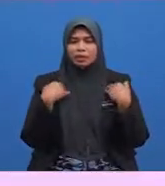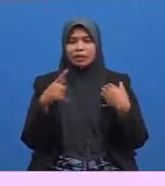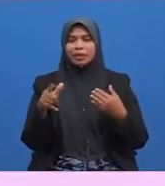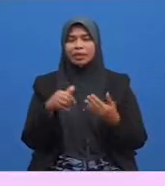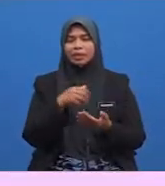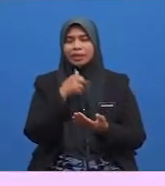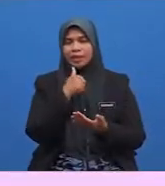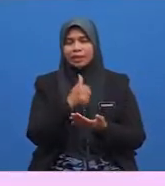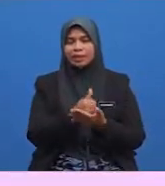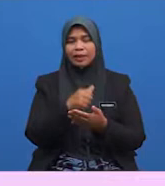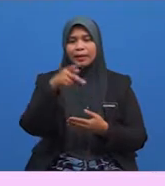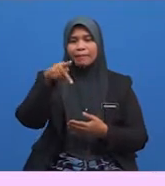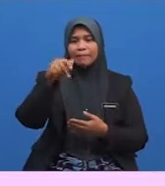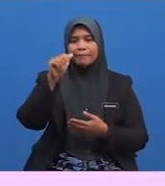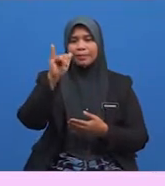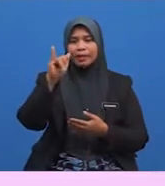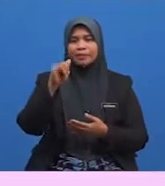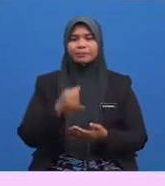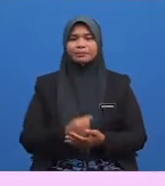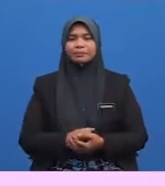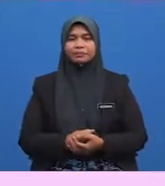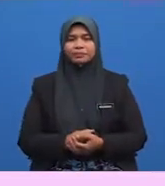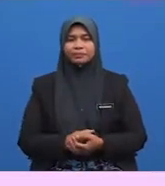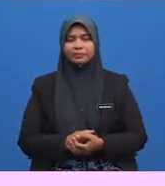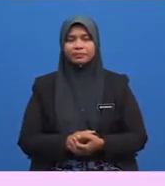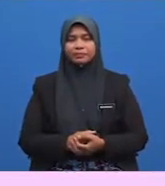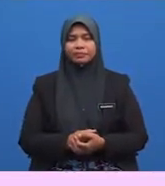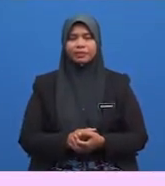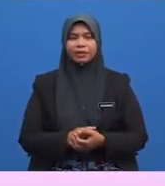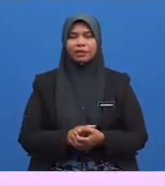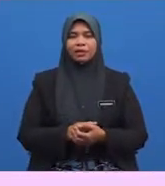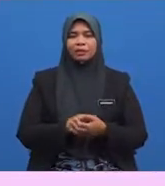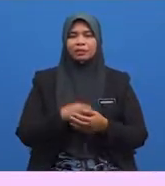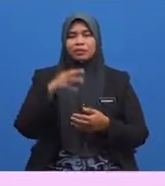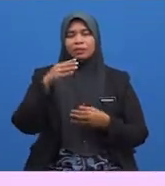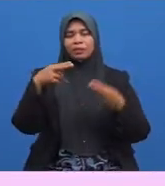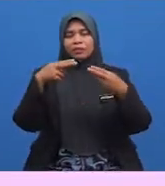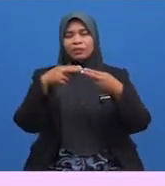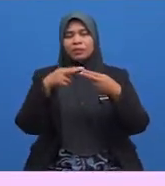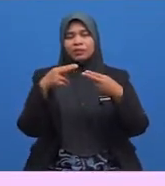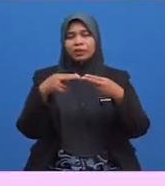hubungan lilitan dengan diameter ini dapat membentuk rumus pi.